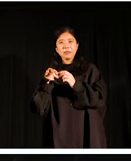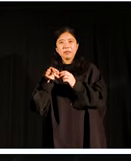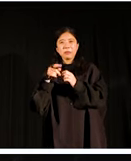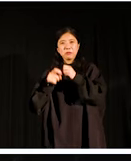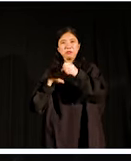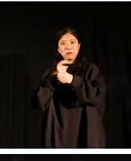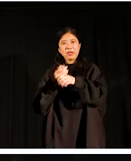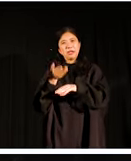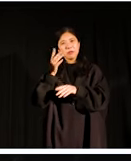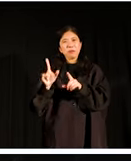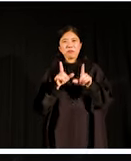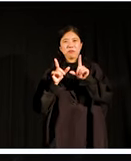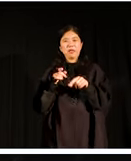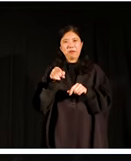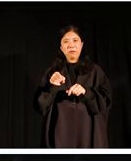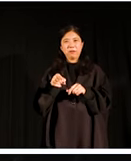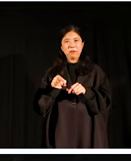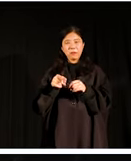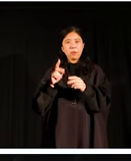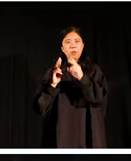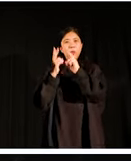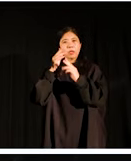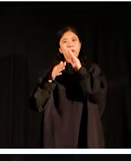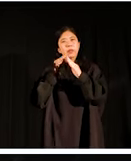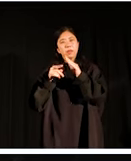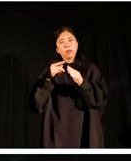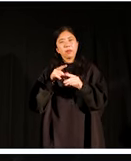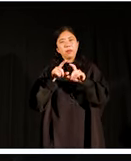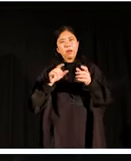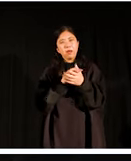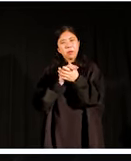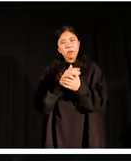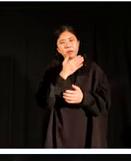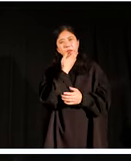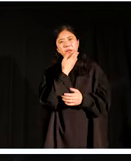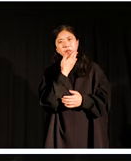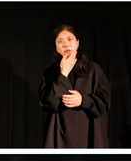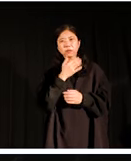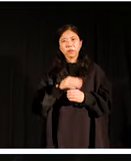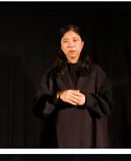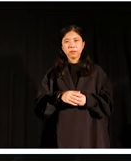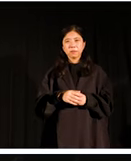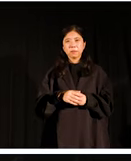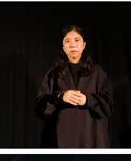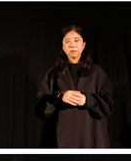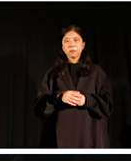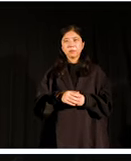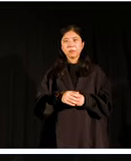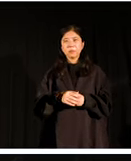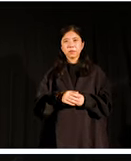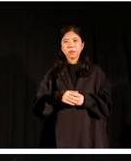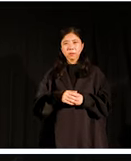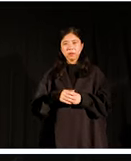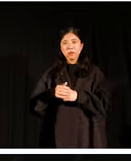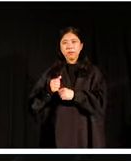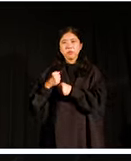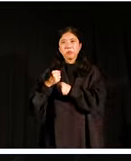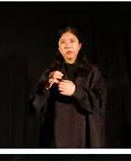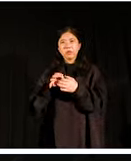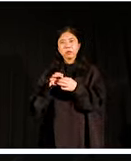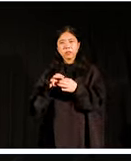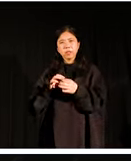住んでいますえ沖縄線え平和の大切さ現在日本が迎えつつあるえ軍学についてえ自分